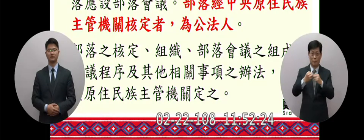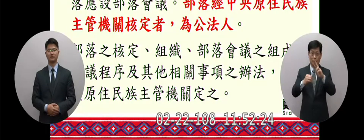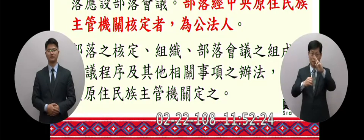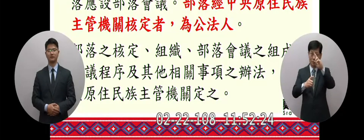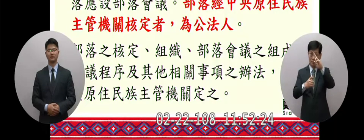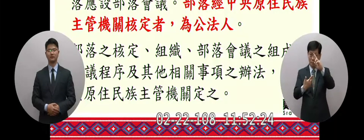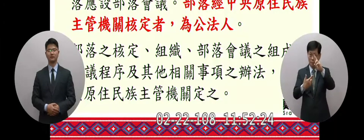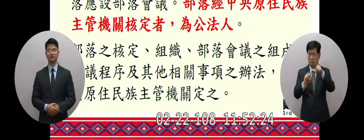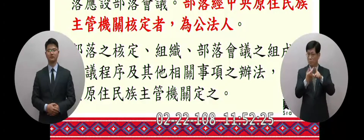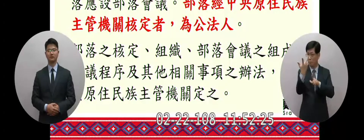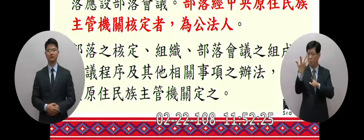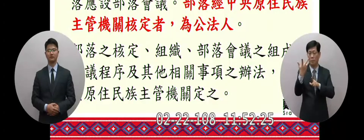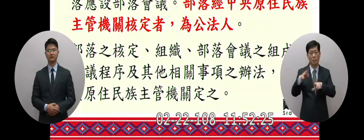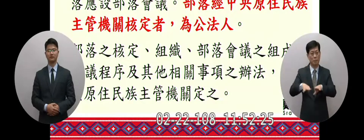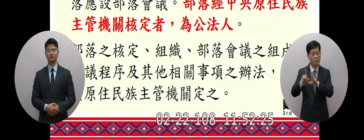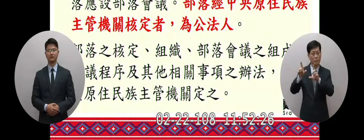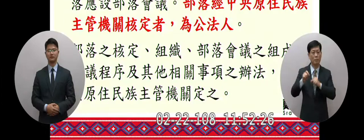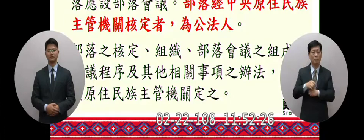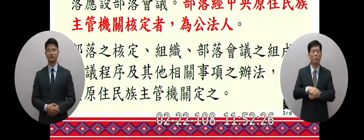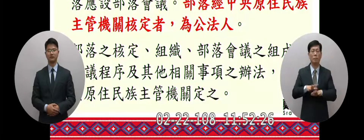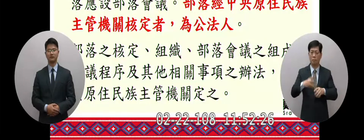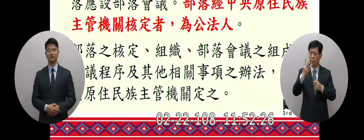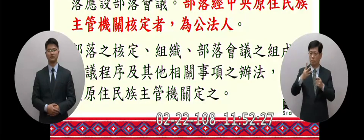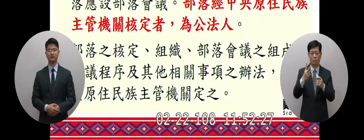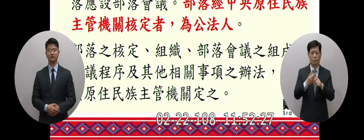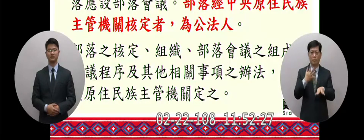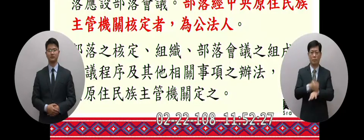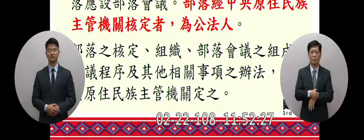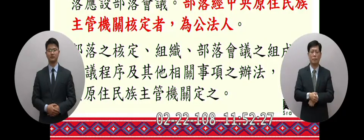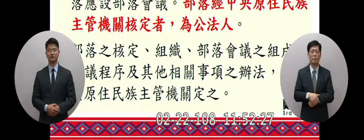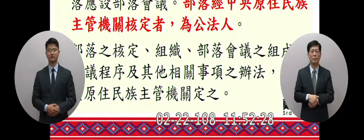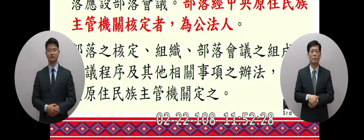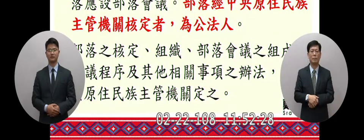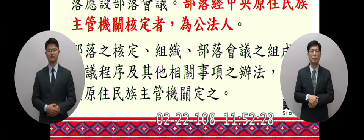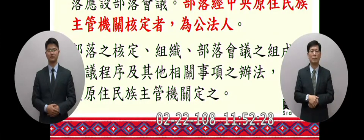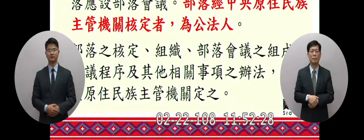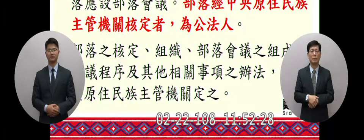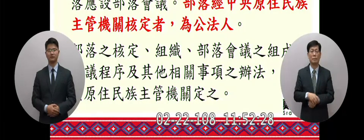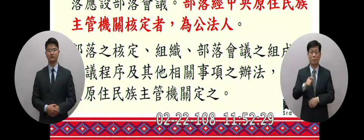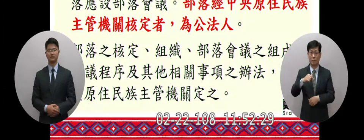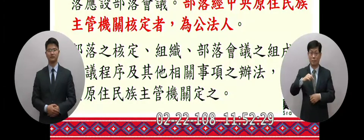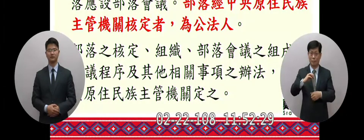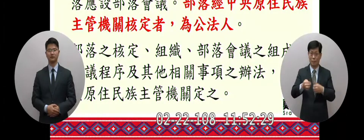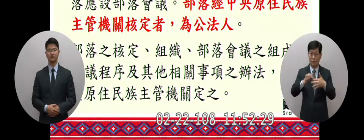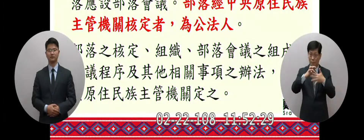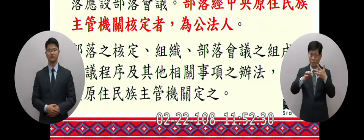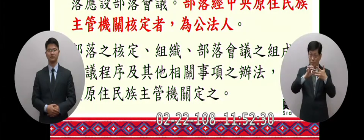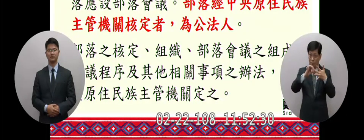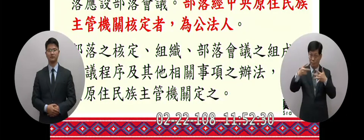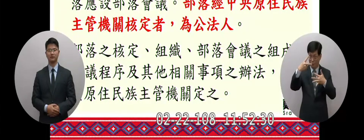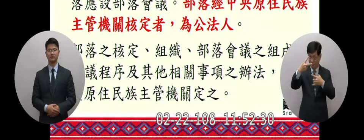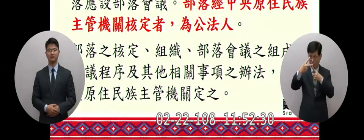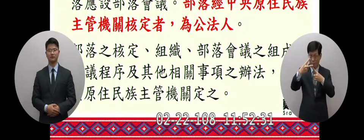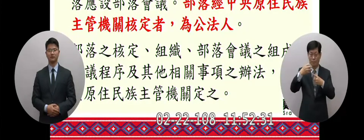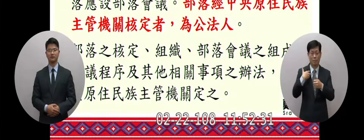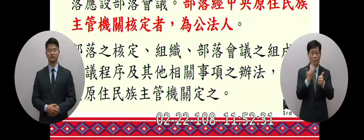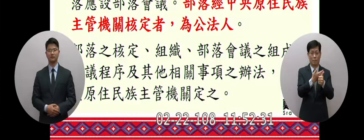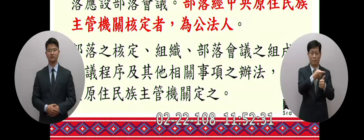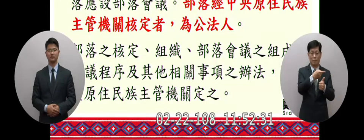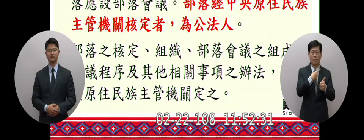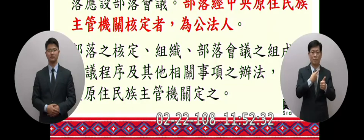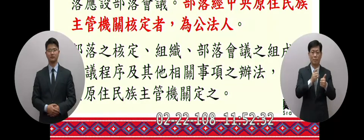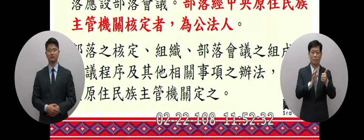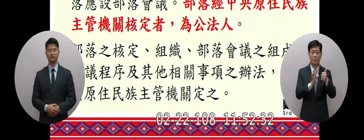1104年12月16日公布施行，啊，现在也3年多了哈。这个第二条特别，啊，授权原民